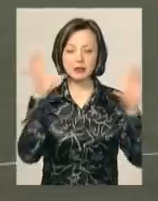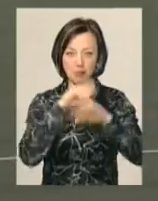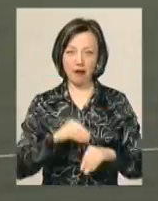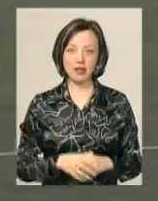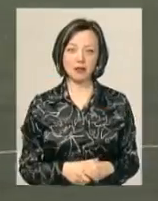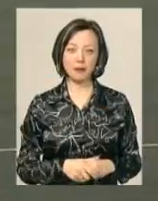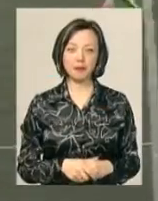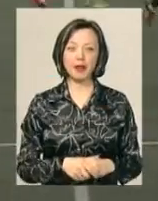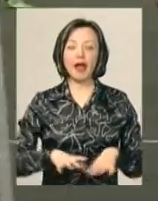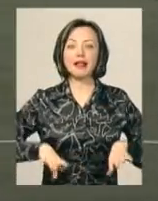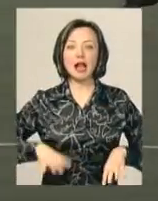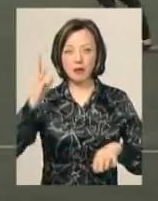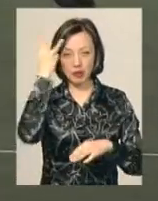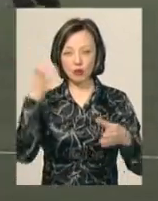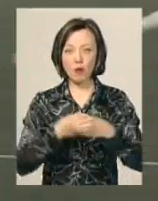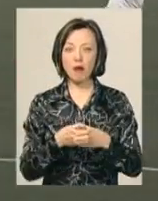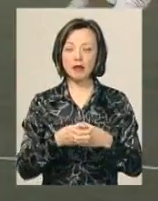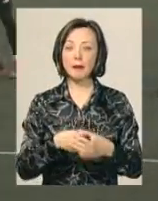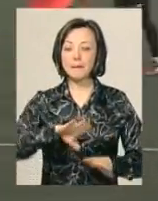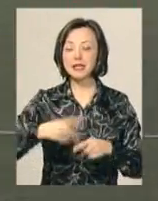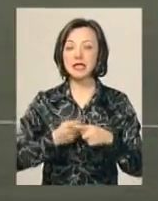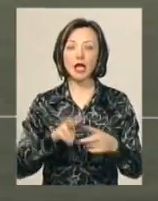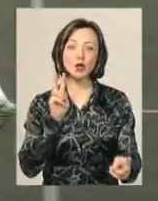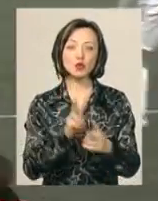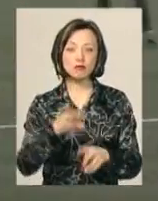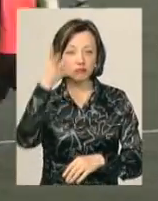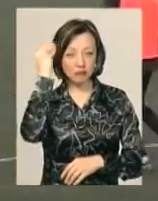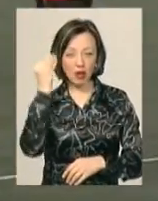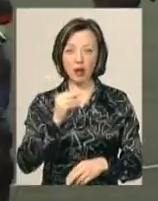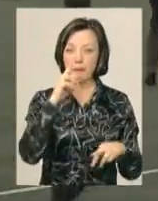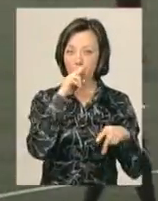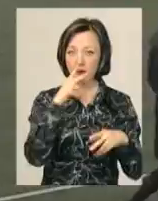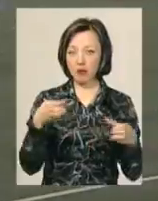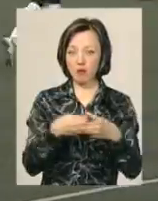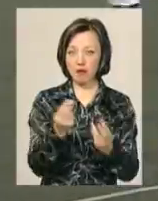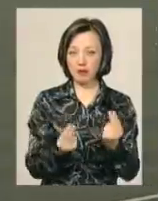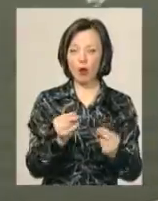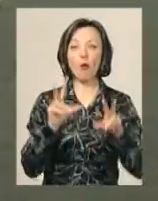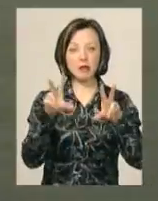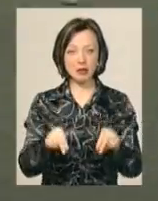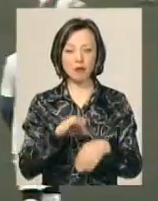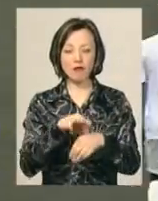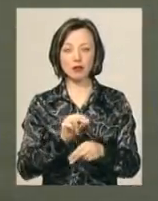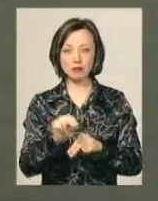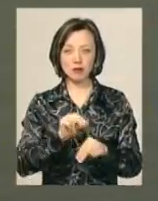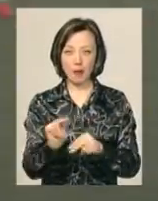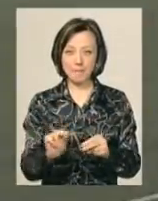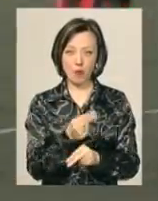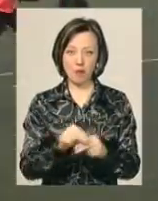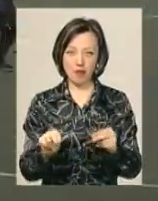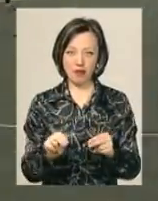справились. Тренер Хмельницького «Поділля» Віталій Костишин після цієї зустрічі врахував промахи гравців команди та обіцяв провести роботу над